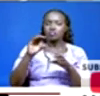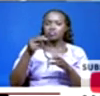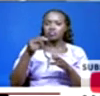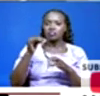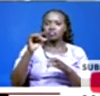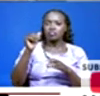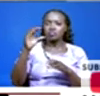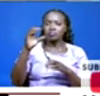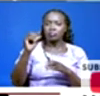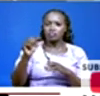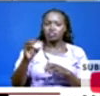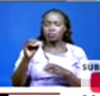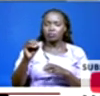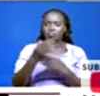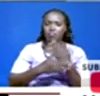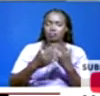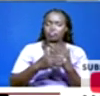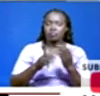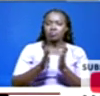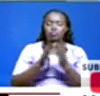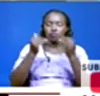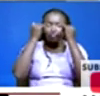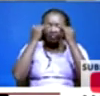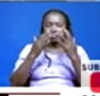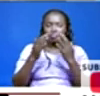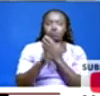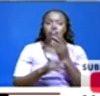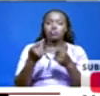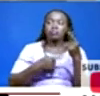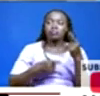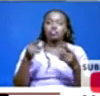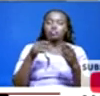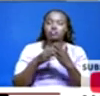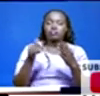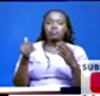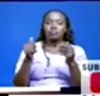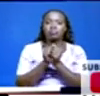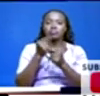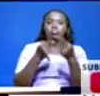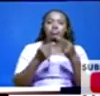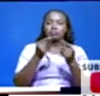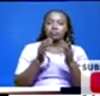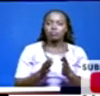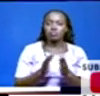vituo vya kompyuta kwa wanafunzi nchini, aliibuka mshindi dhidi ya wawaniaji wengine kumi.